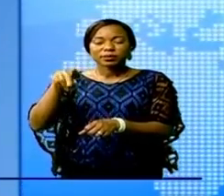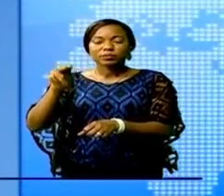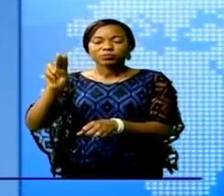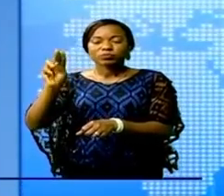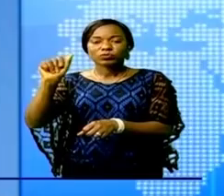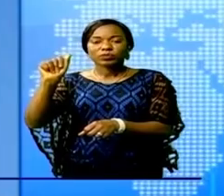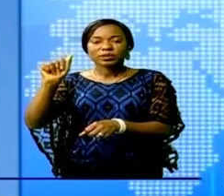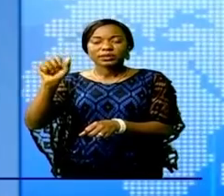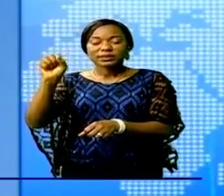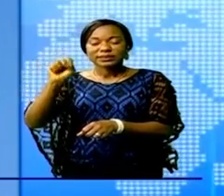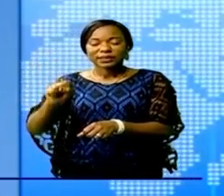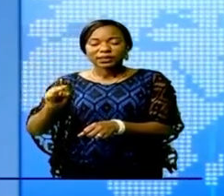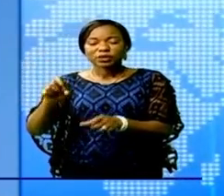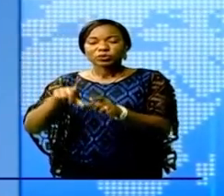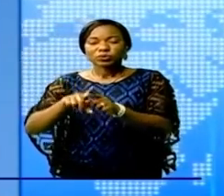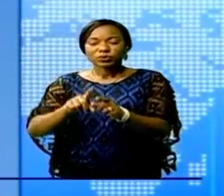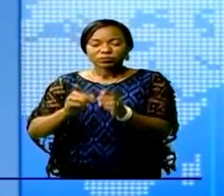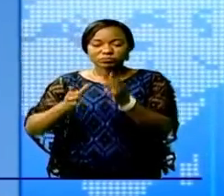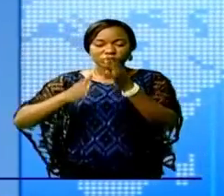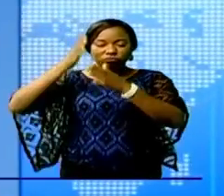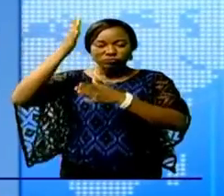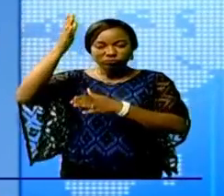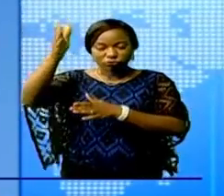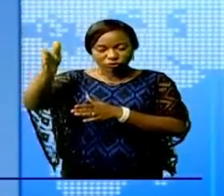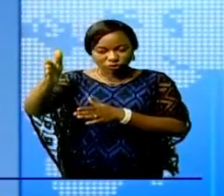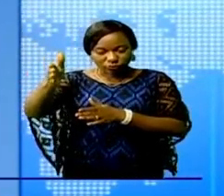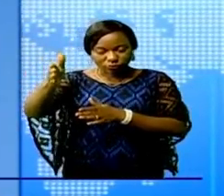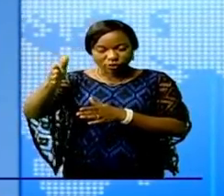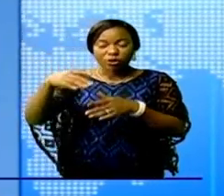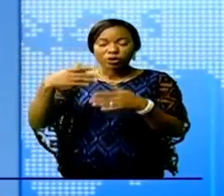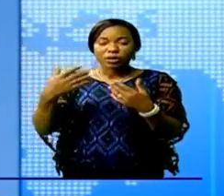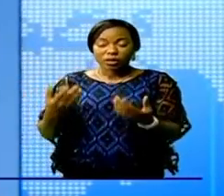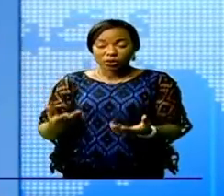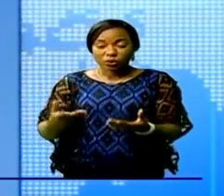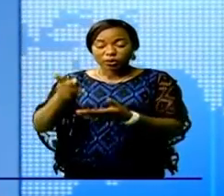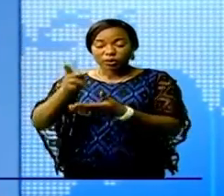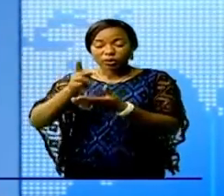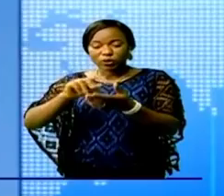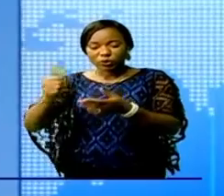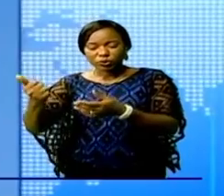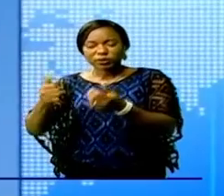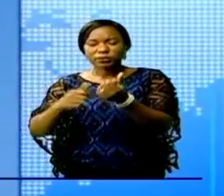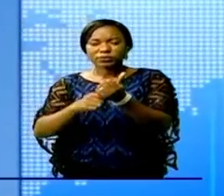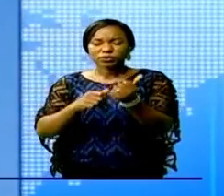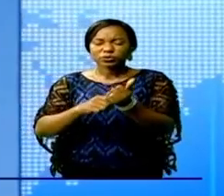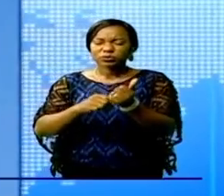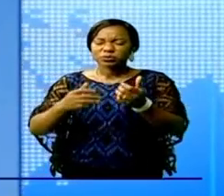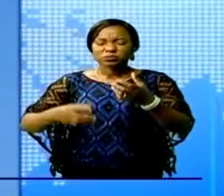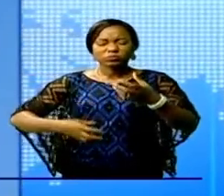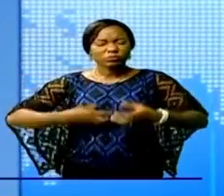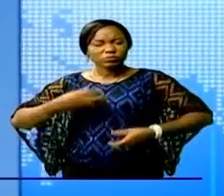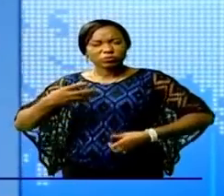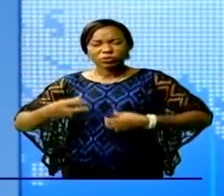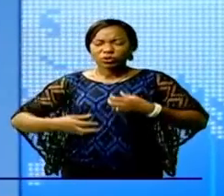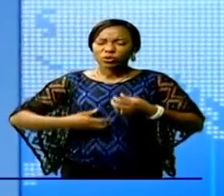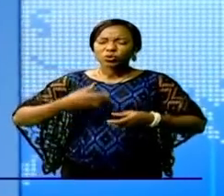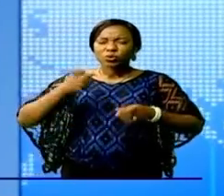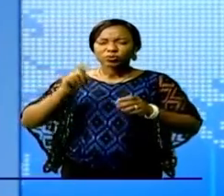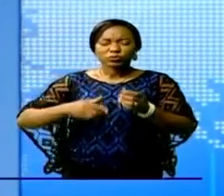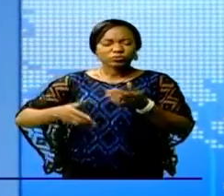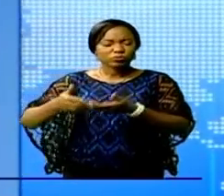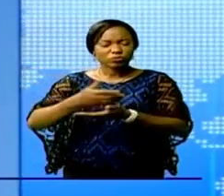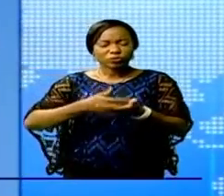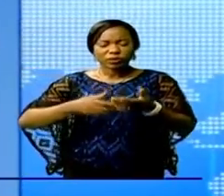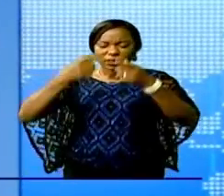est renvoyé au 16 décembre prochain. La partie demanderesse mécontente plaide pour une révision de la